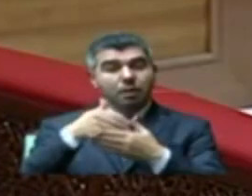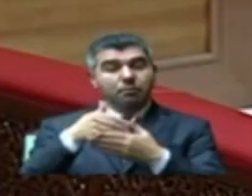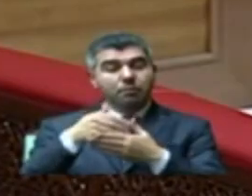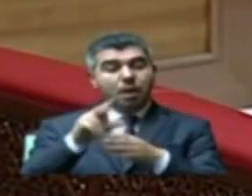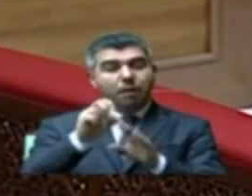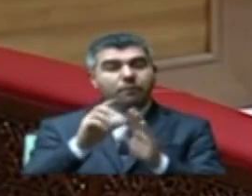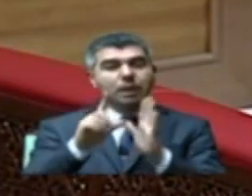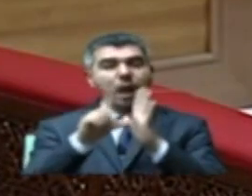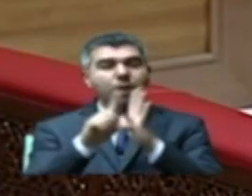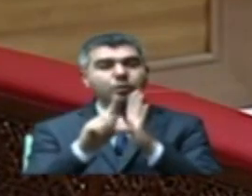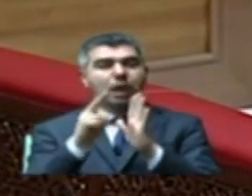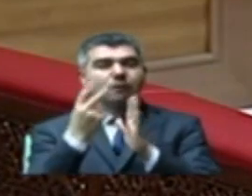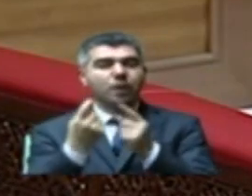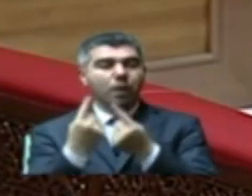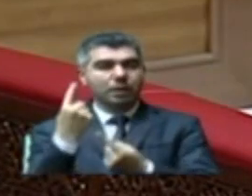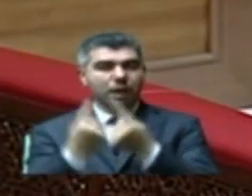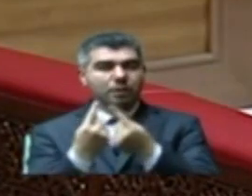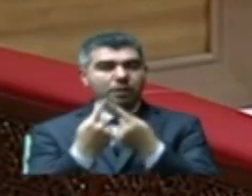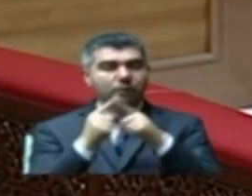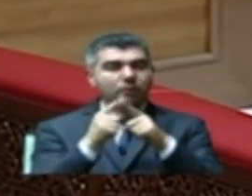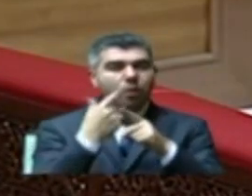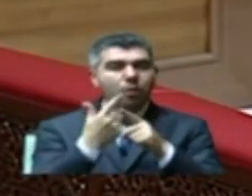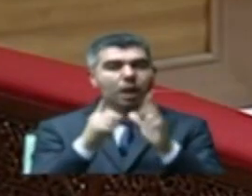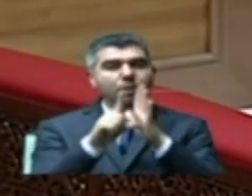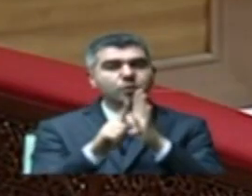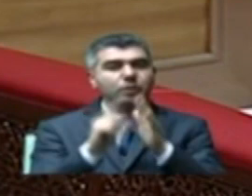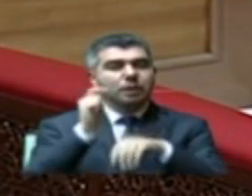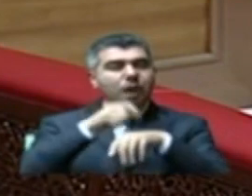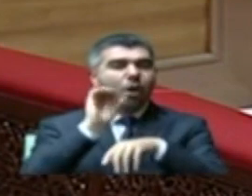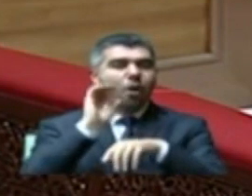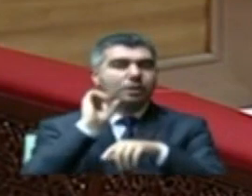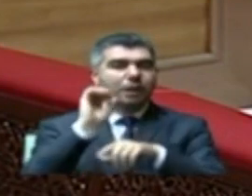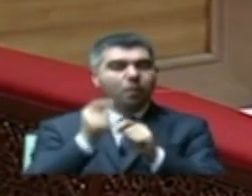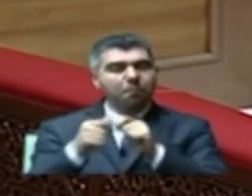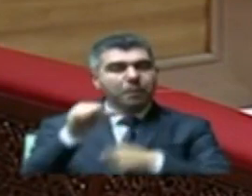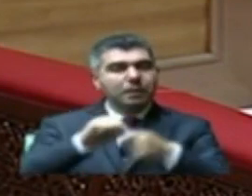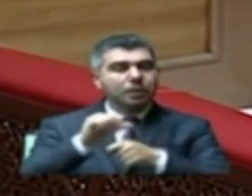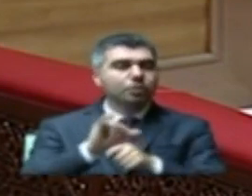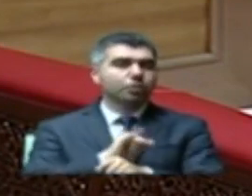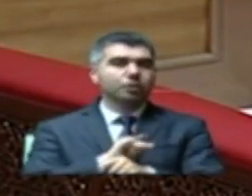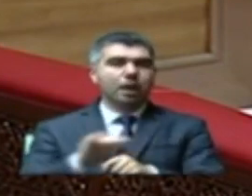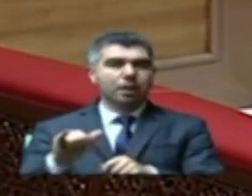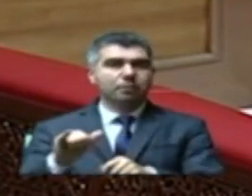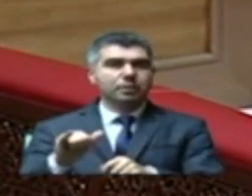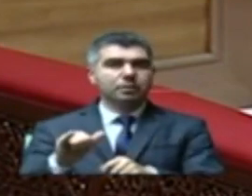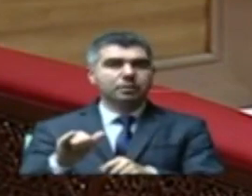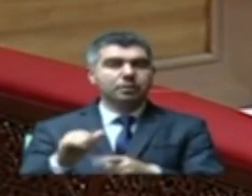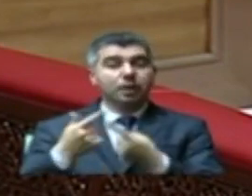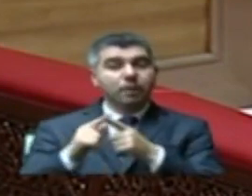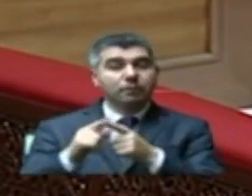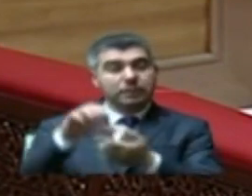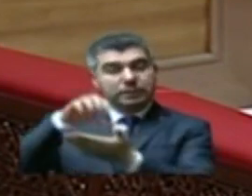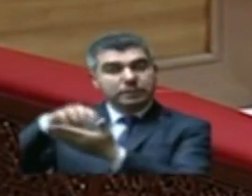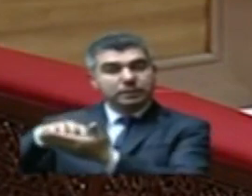غرف الصناعة التقليدية لا زالت تسير بنظام أساسي المنتج، والمادة 3 من مثلا تنص على إحداث